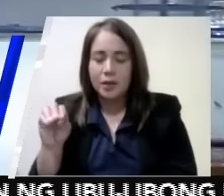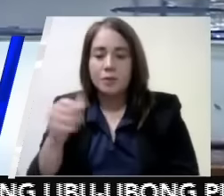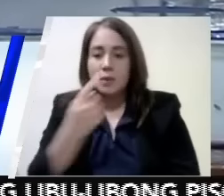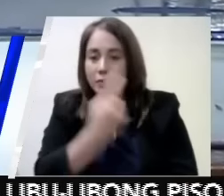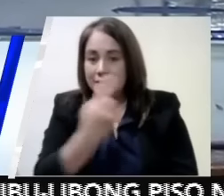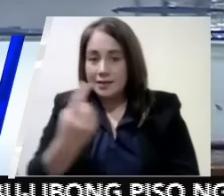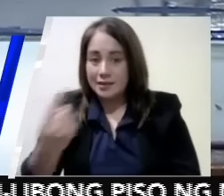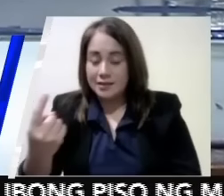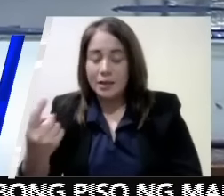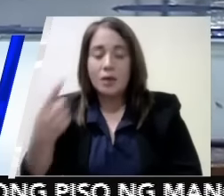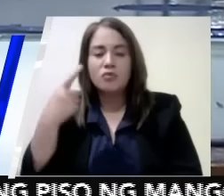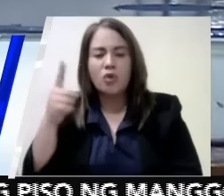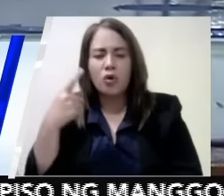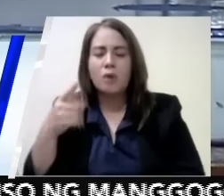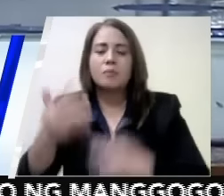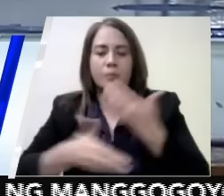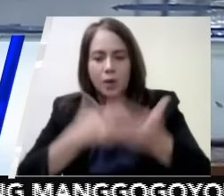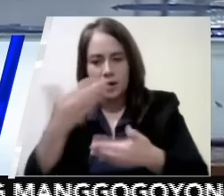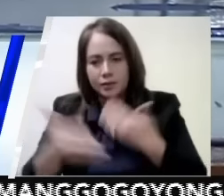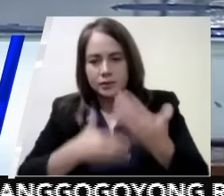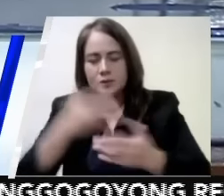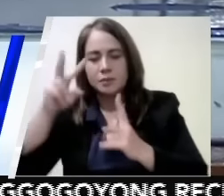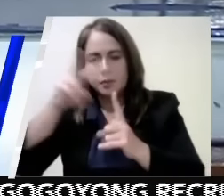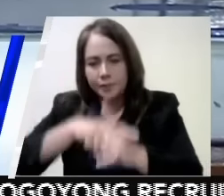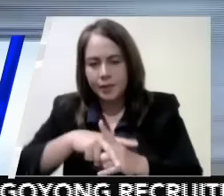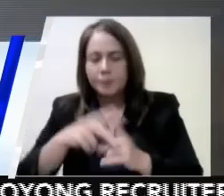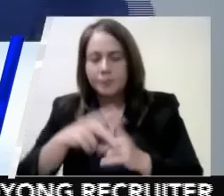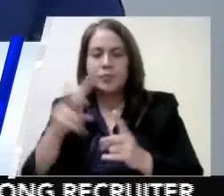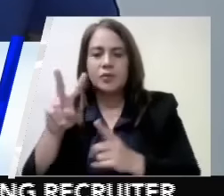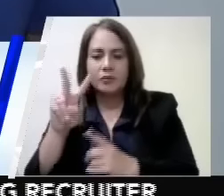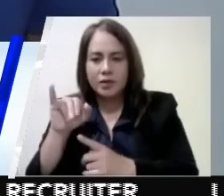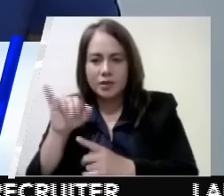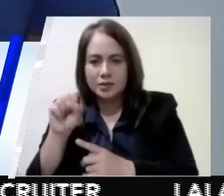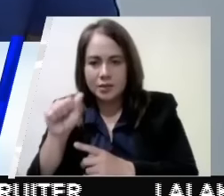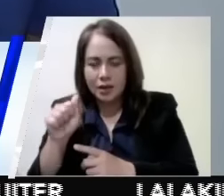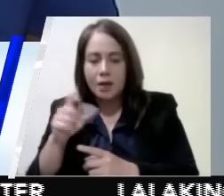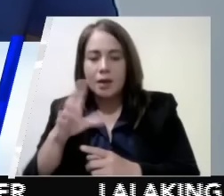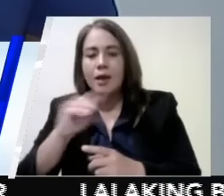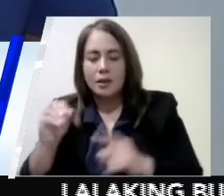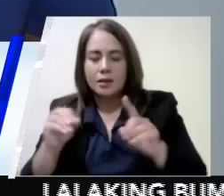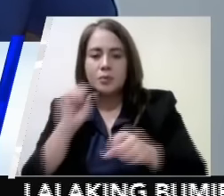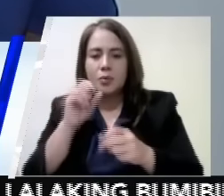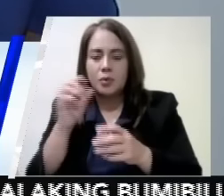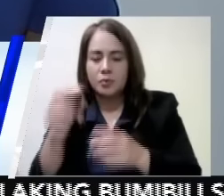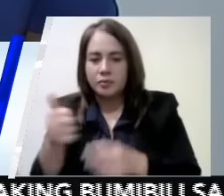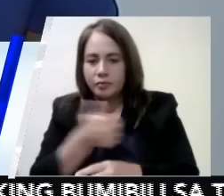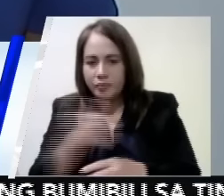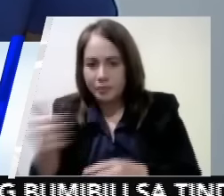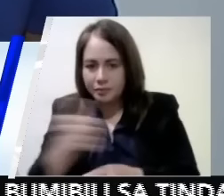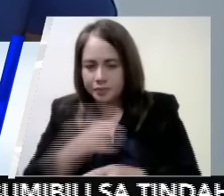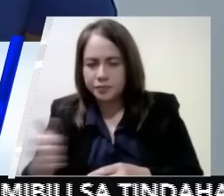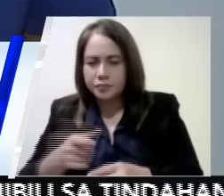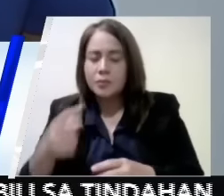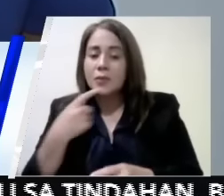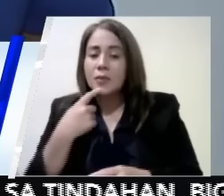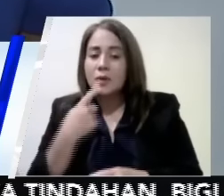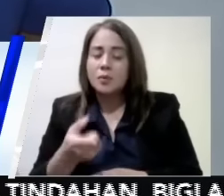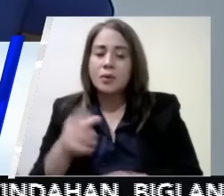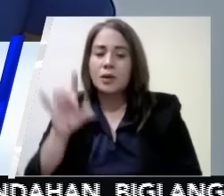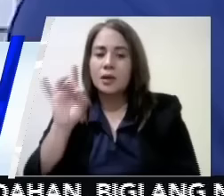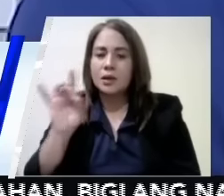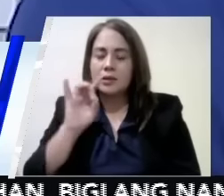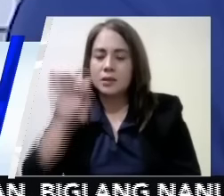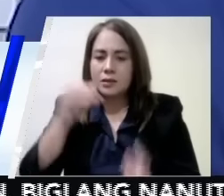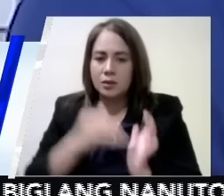sa pagproseso ng application, visa at pamasahe. Sabi daw po ang monthly daw po ay nasa 80,000 ang minimum daw po,